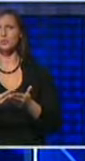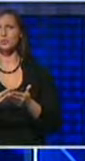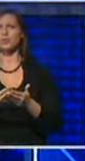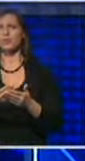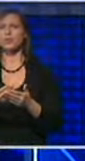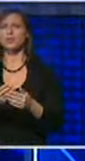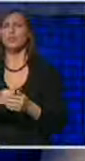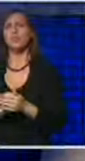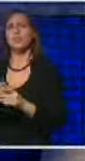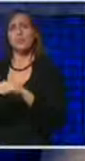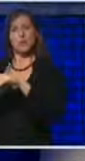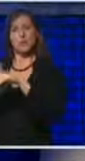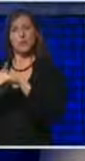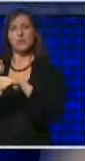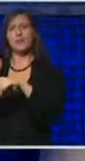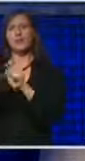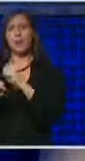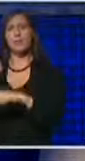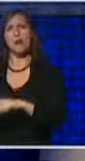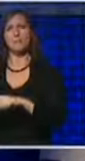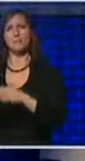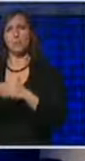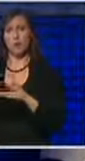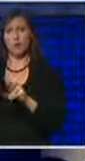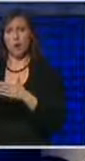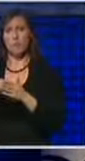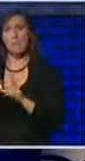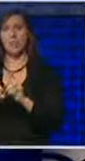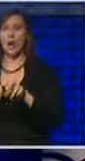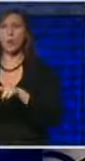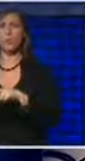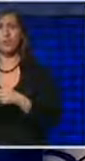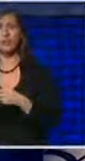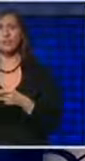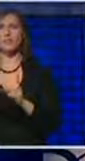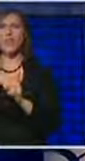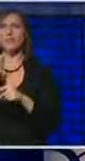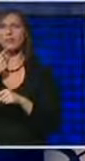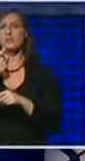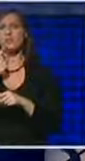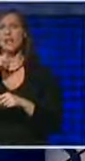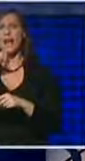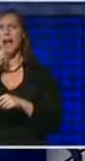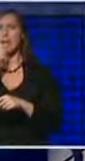ezt áthidalta volna. Bocsánat, ennek a pártnak innentől kezdve van még hova ugrani, vagy lehet azt mondani, hogy az